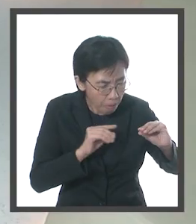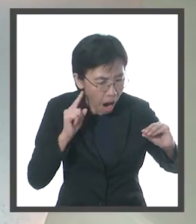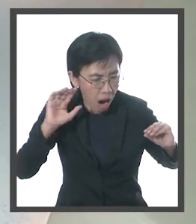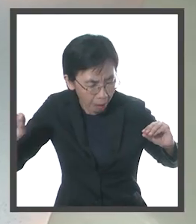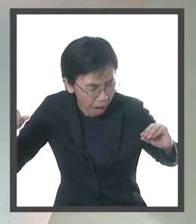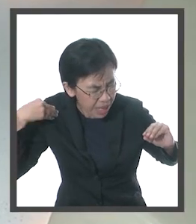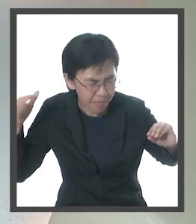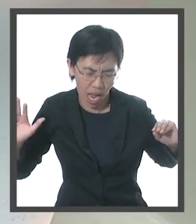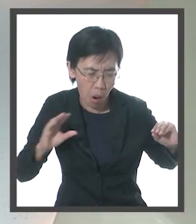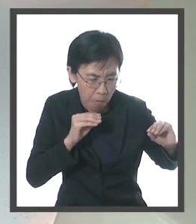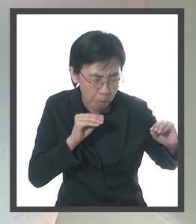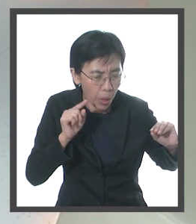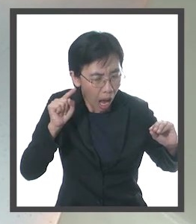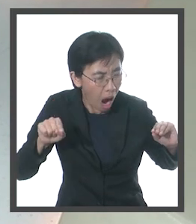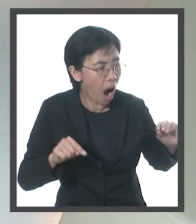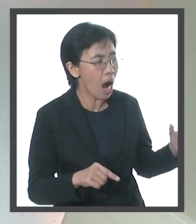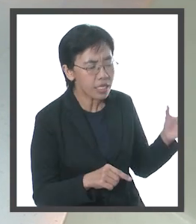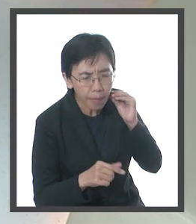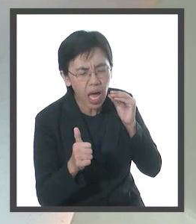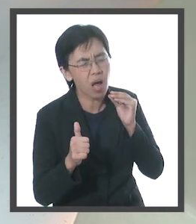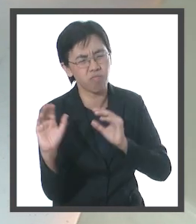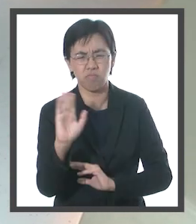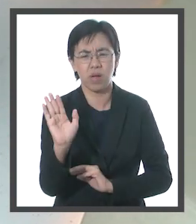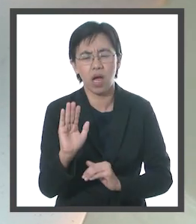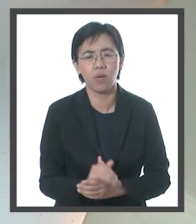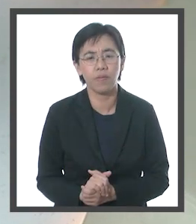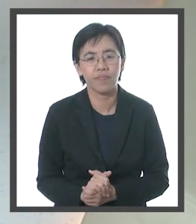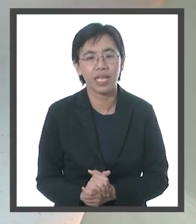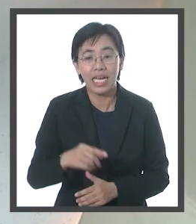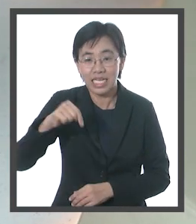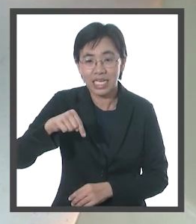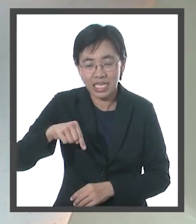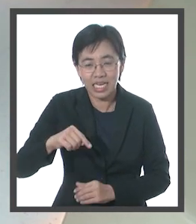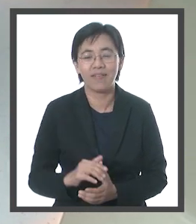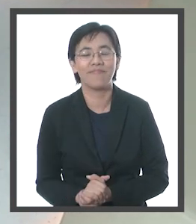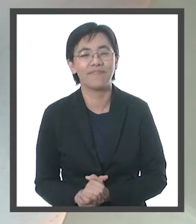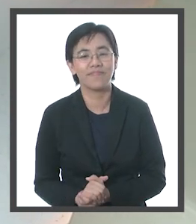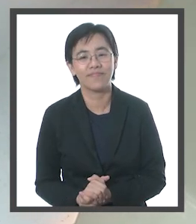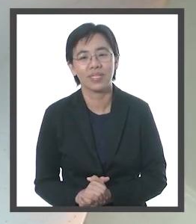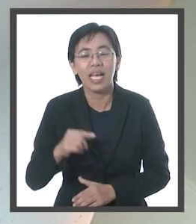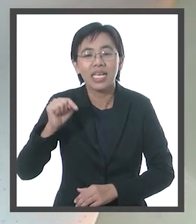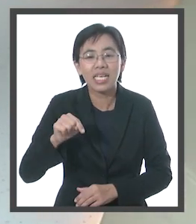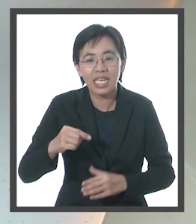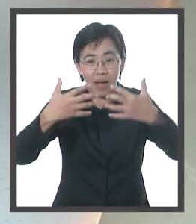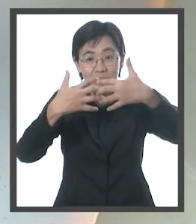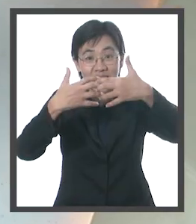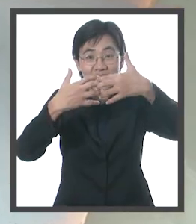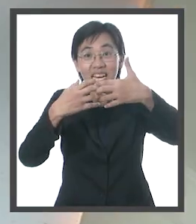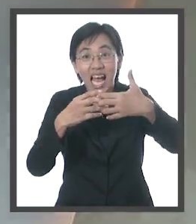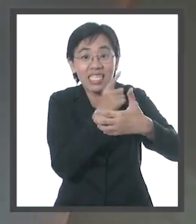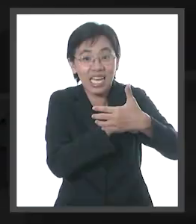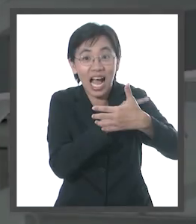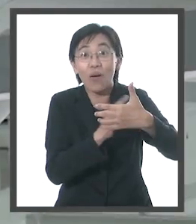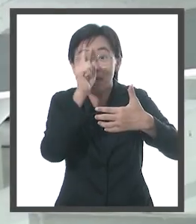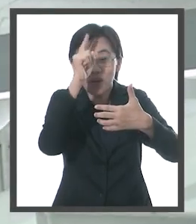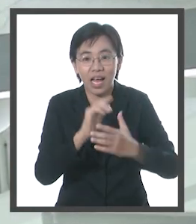ช่ใช่ใช่โดยที่เราไม่ได้ตั้งใจเนาะ คือ หูมันไปเองอะไรเงี้ยค่ะที่โซนนี้ค่ะเราก็จริงๆแล้วเราก็จะมีเครื่องสีขาวๆอันนี้